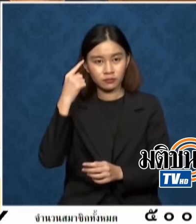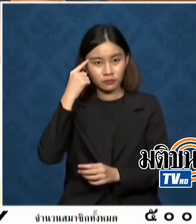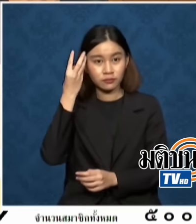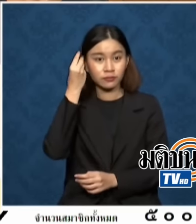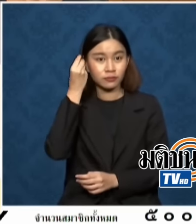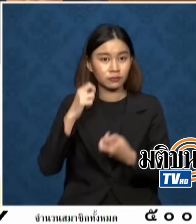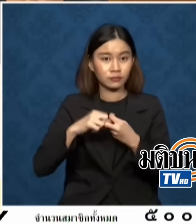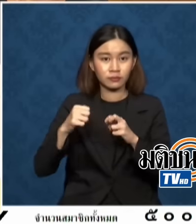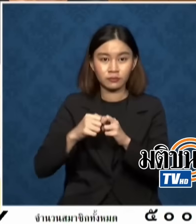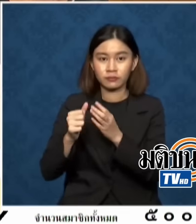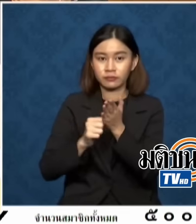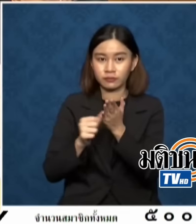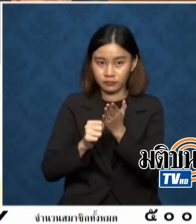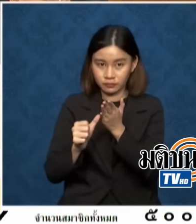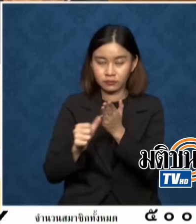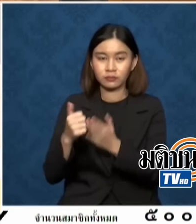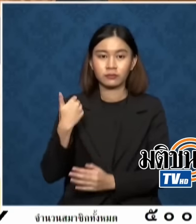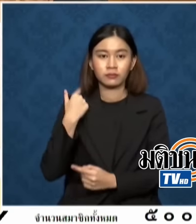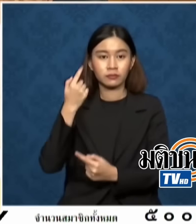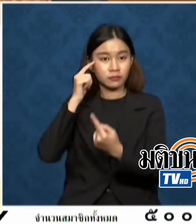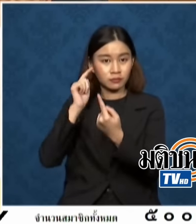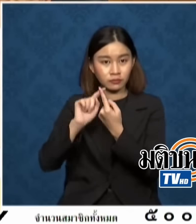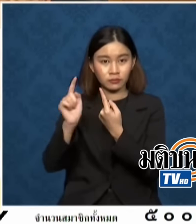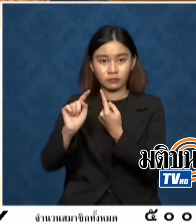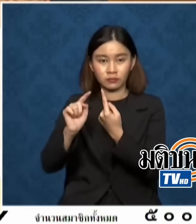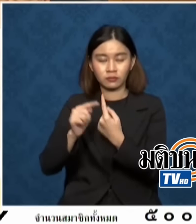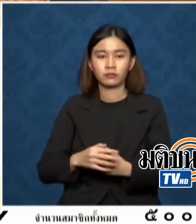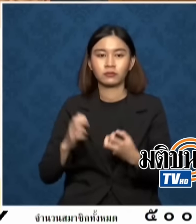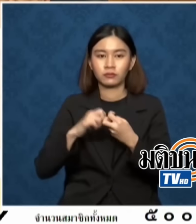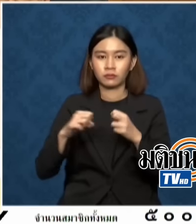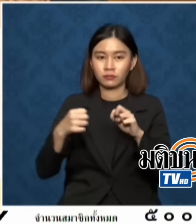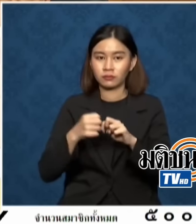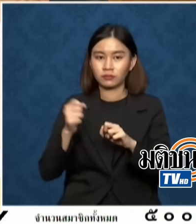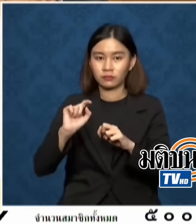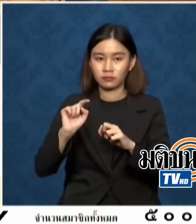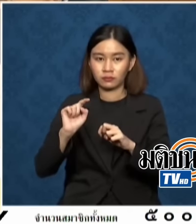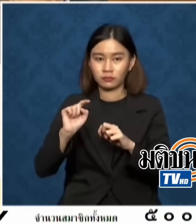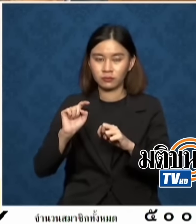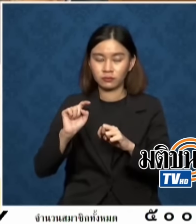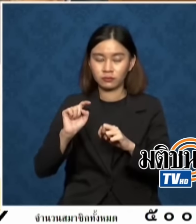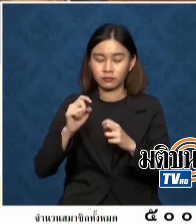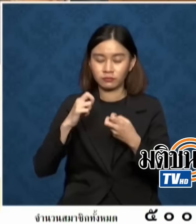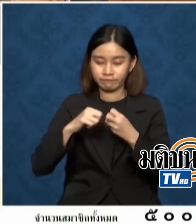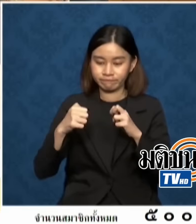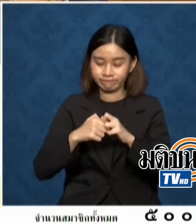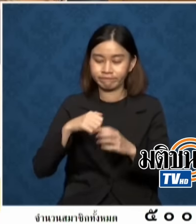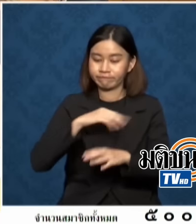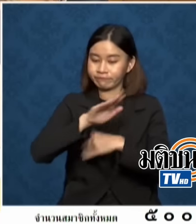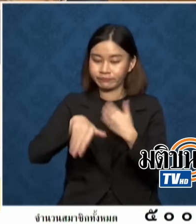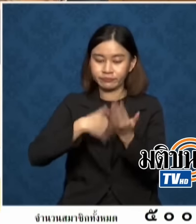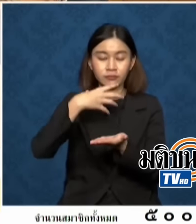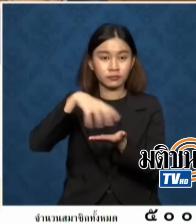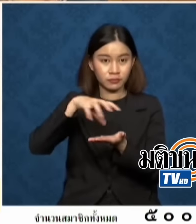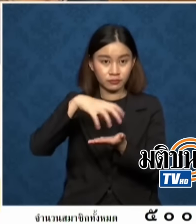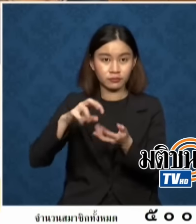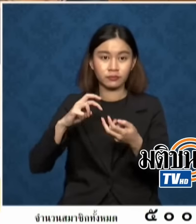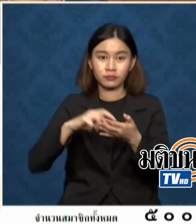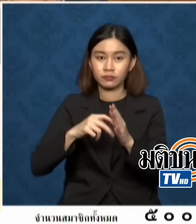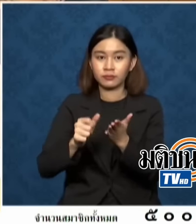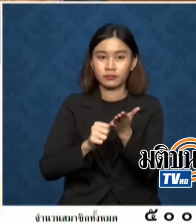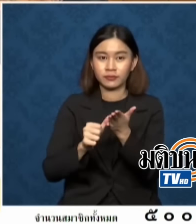การแก้ปัญหาดังกล่าวโดยเล็งเห็นว่าปัญหาที่กล่าวมาทั้งหมดนั้นสามารถแก้